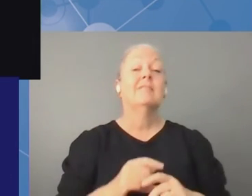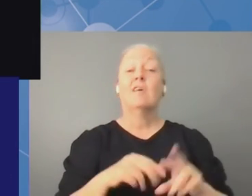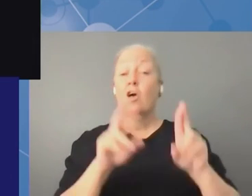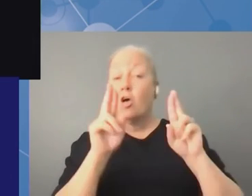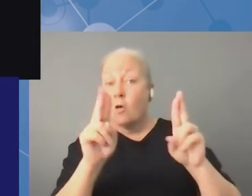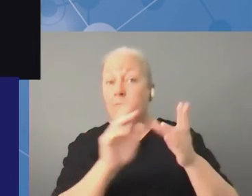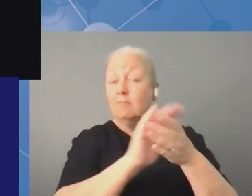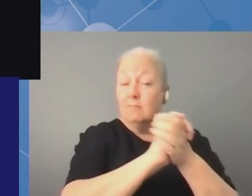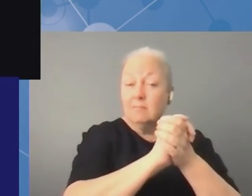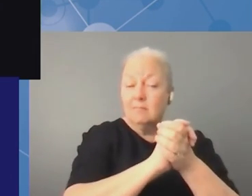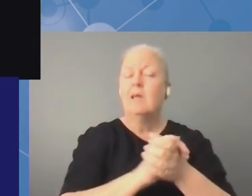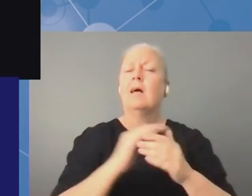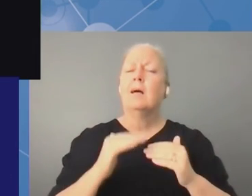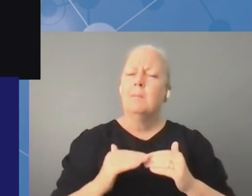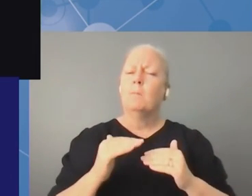среды.